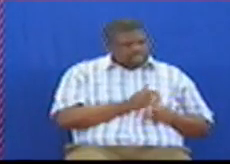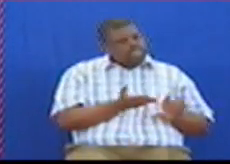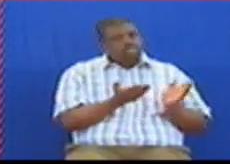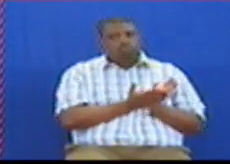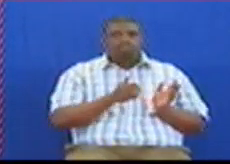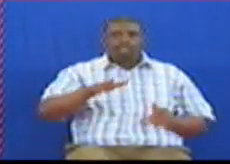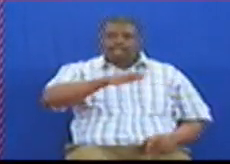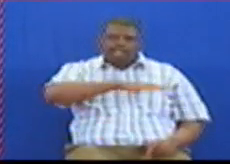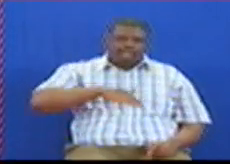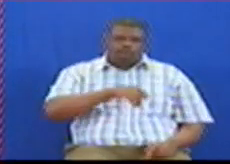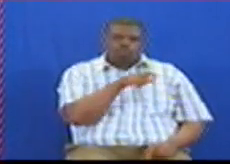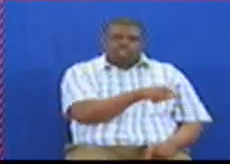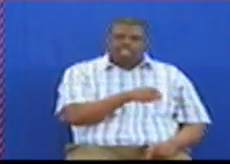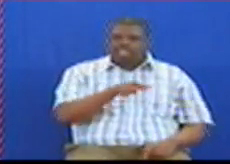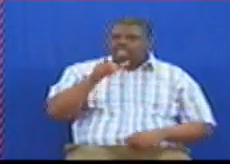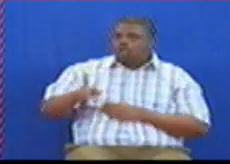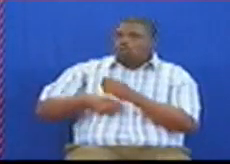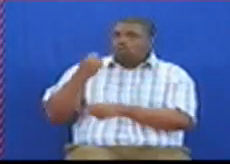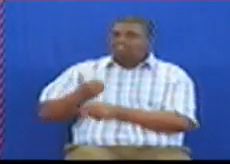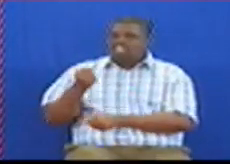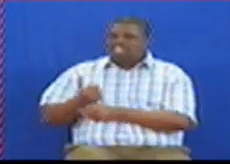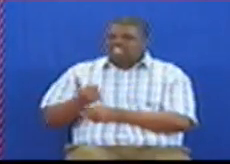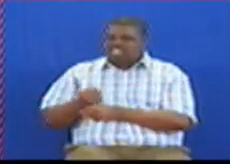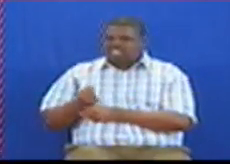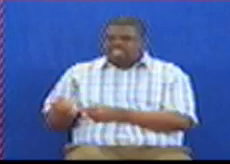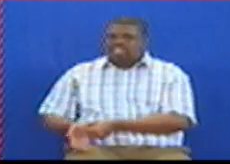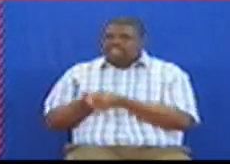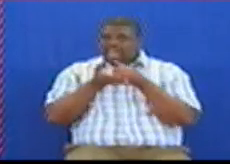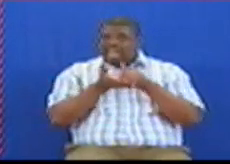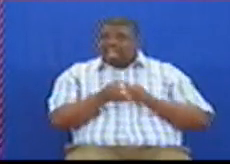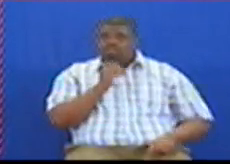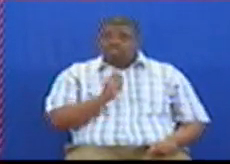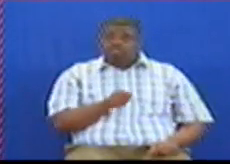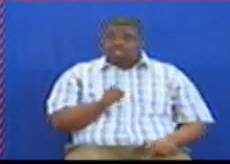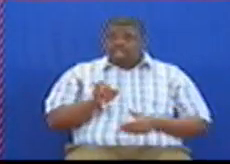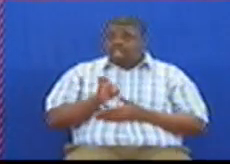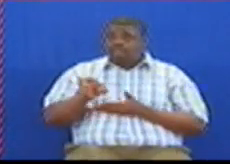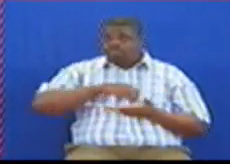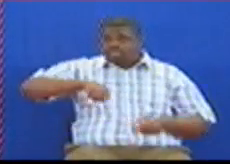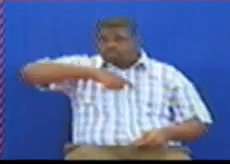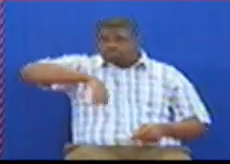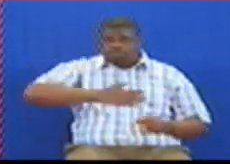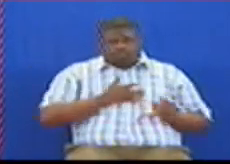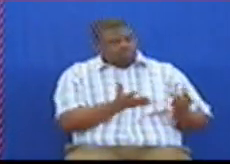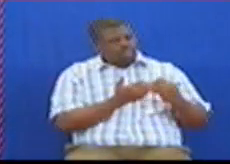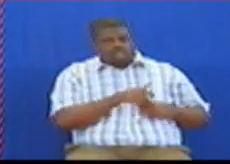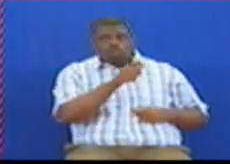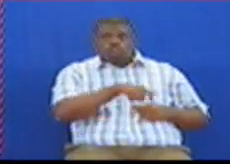eneo hili la watumishi. Mheshimiwa naibu spika, watumishi katika halmashauri yetu tunahitaji